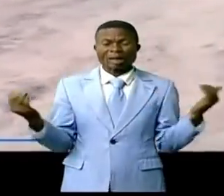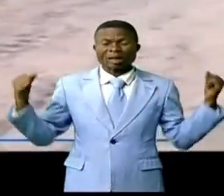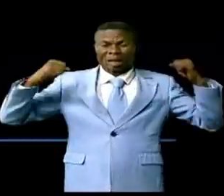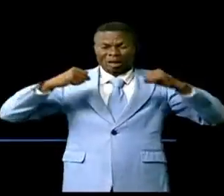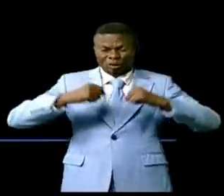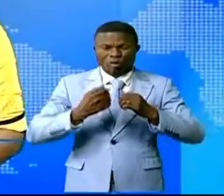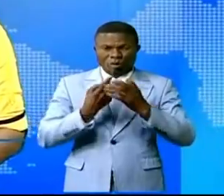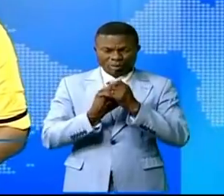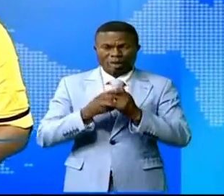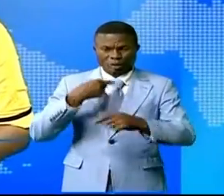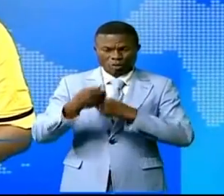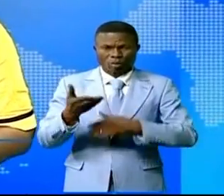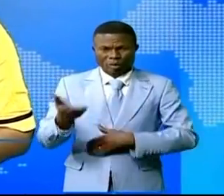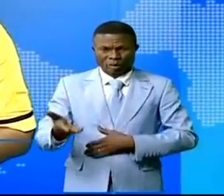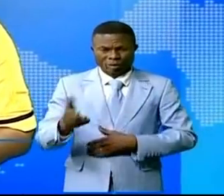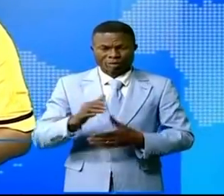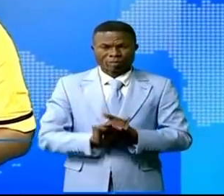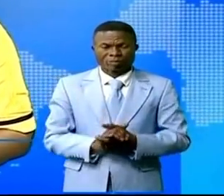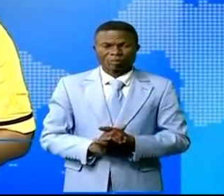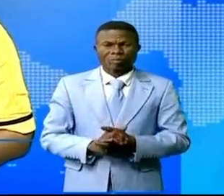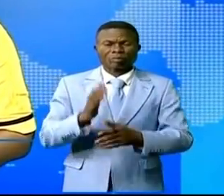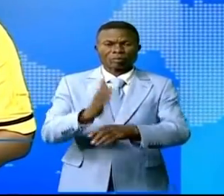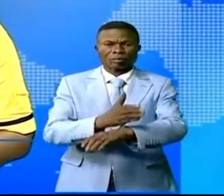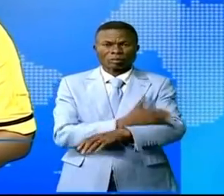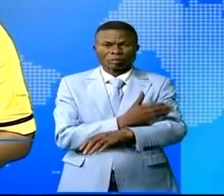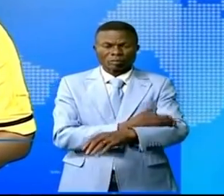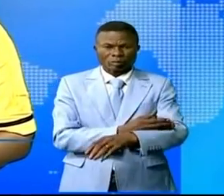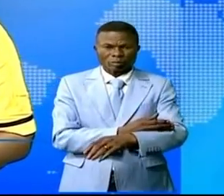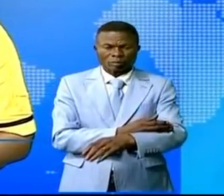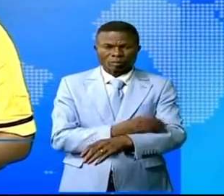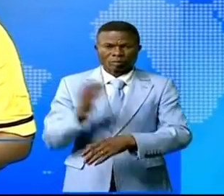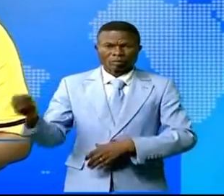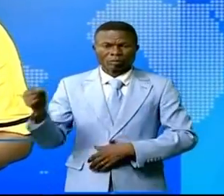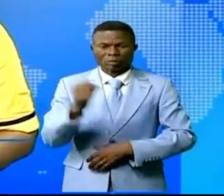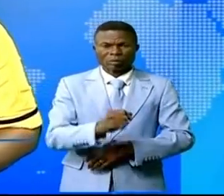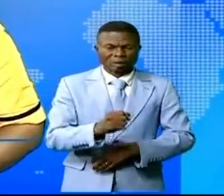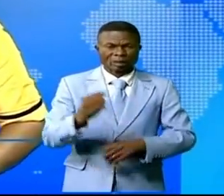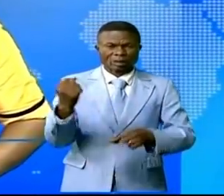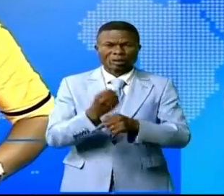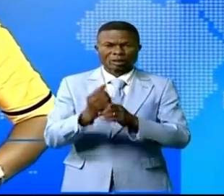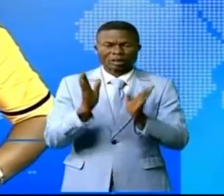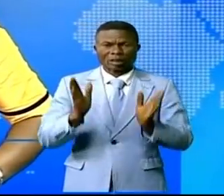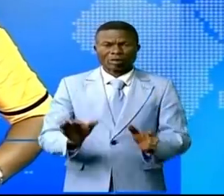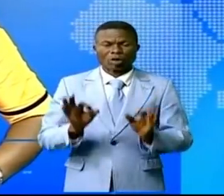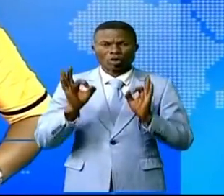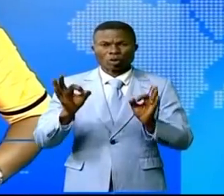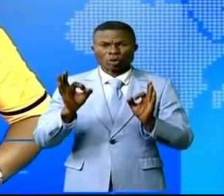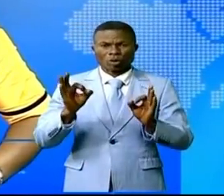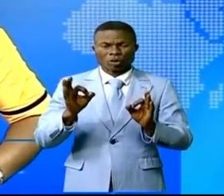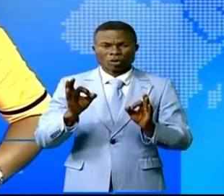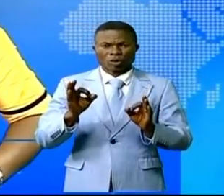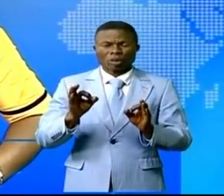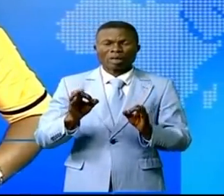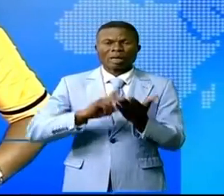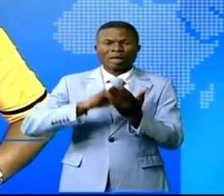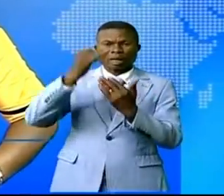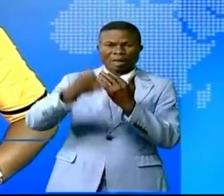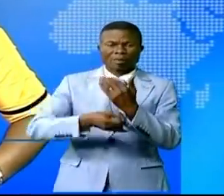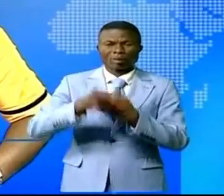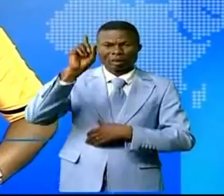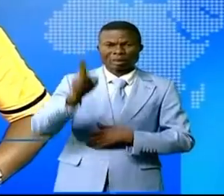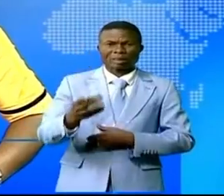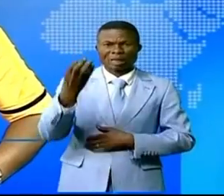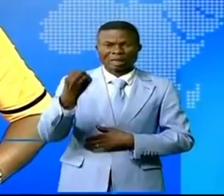l'horizon. Le processus de mécanisation des nouvelles unités et l'appropriation du vaste projet des